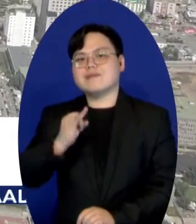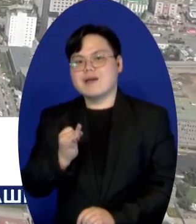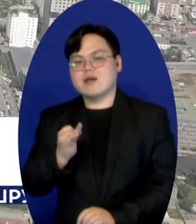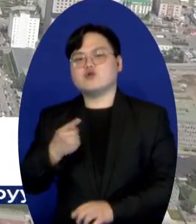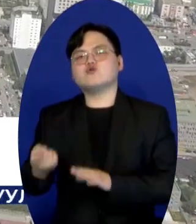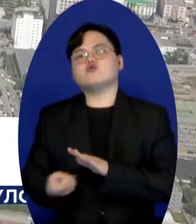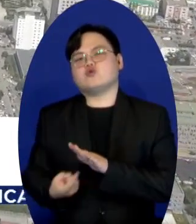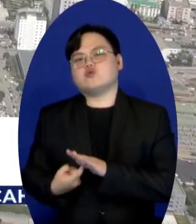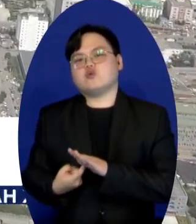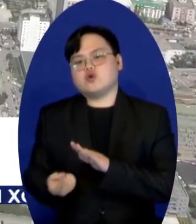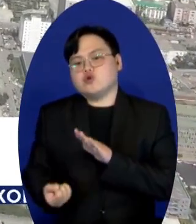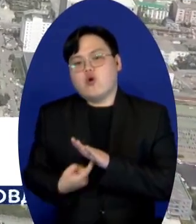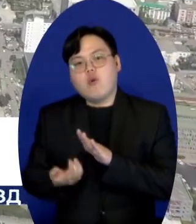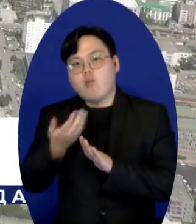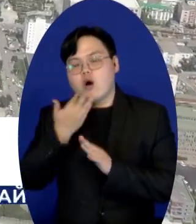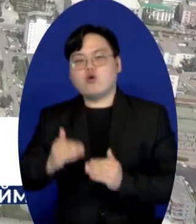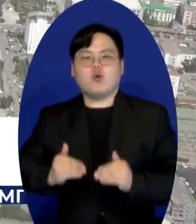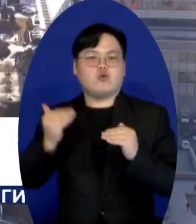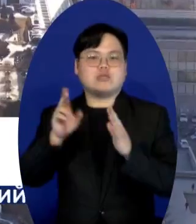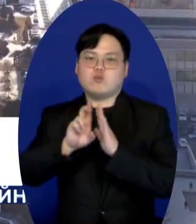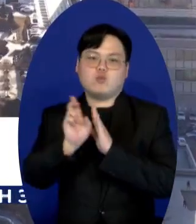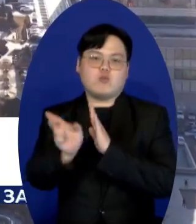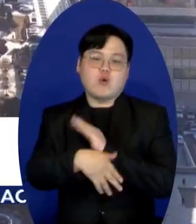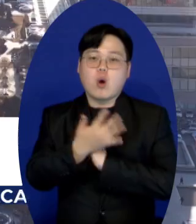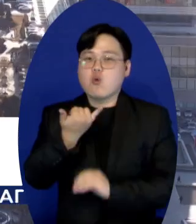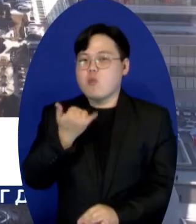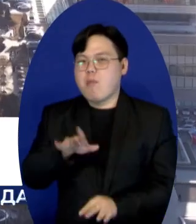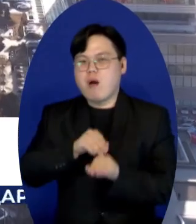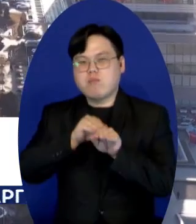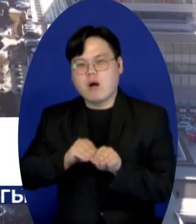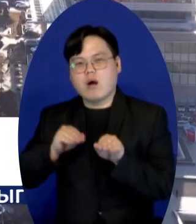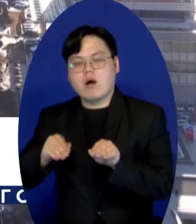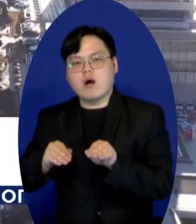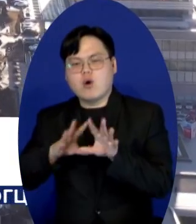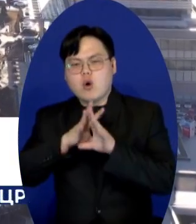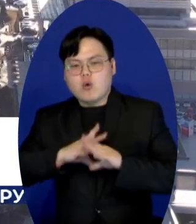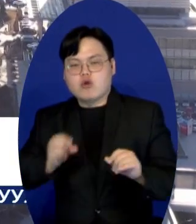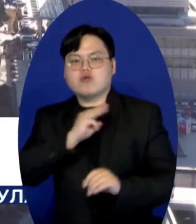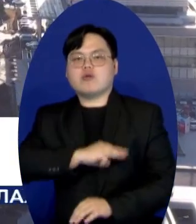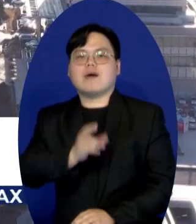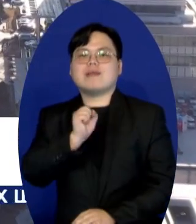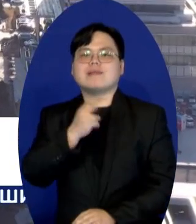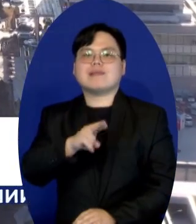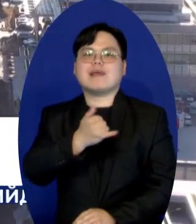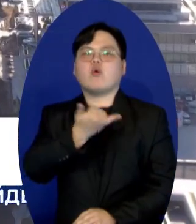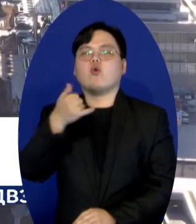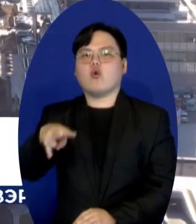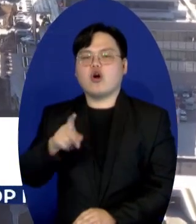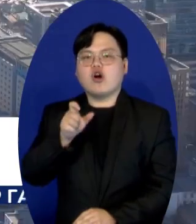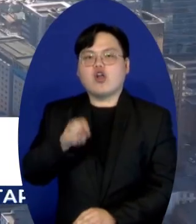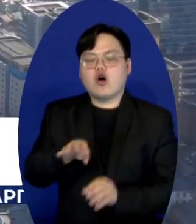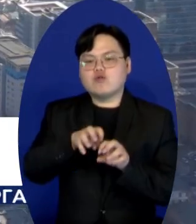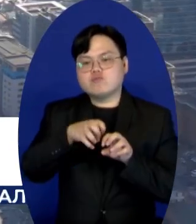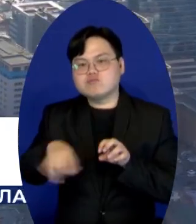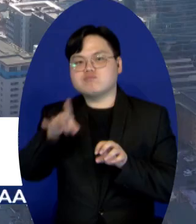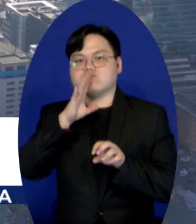суурэ зөв тавихгүйгээр хөгжлийн тухай ярих боломжгүй. Улаанбаатар хотын түгжрэлийг сааруулж дагуул хот байгуулахар болсон. Мөн төвийн бүсийг дагсан аж үйлдвэрийн парк